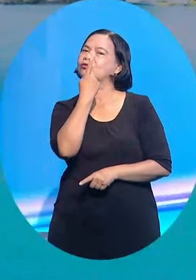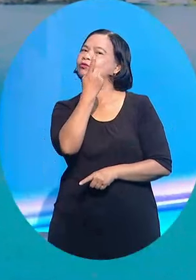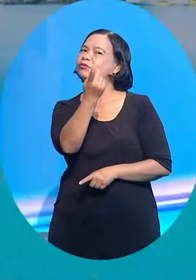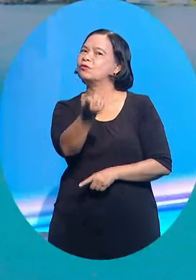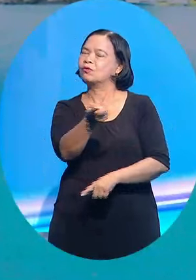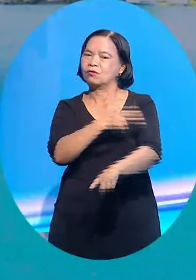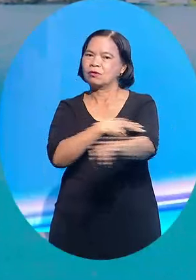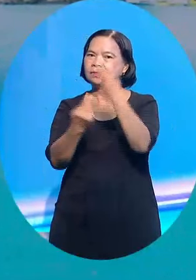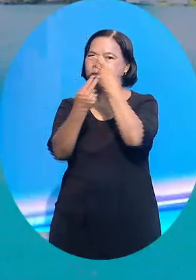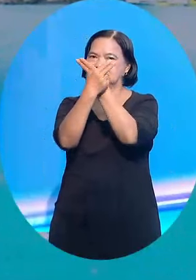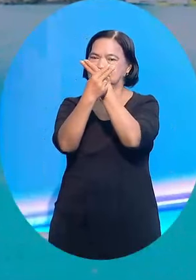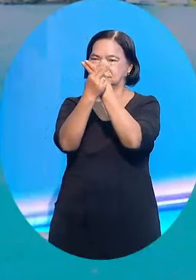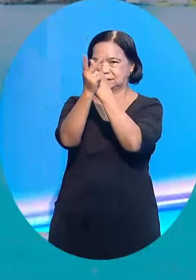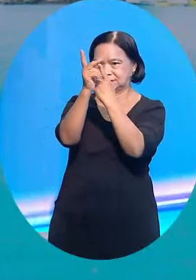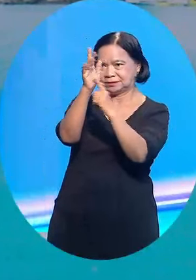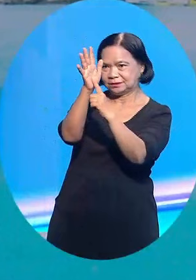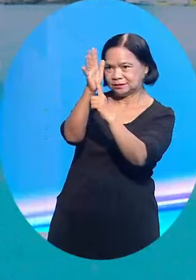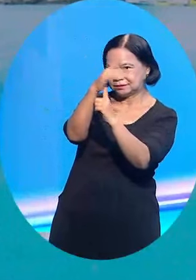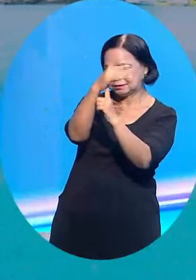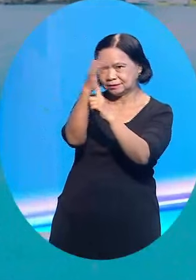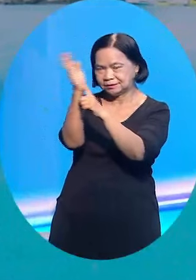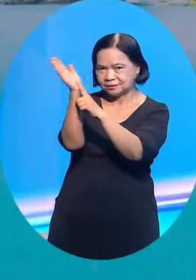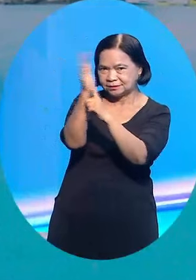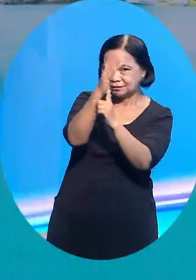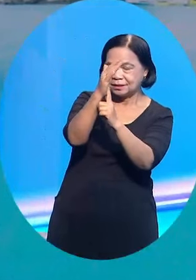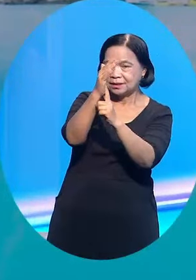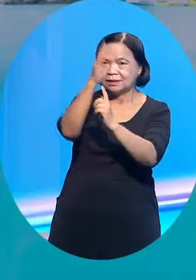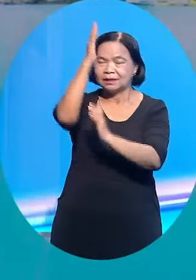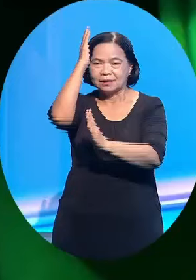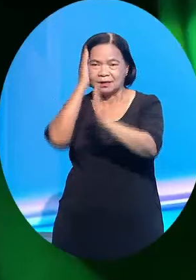này đã cắm cờ Nga trên tòa nhà hành chính của thành phố Bakhmut.